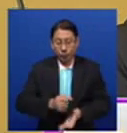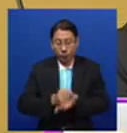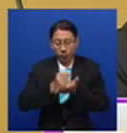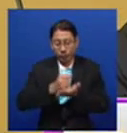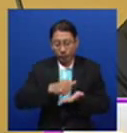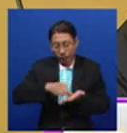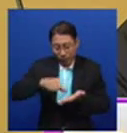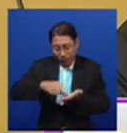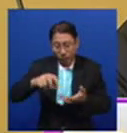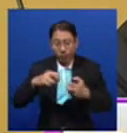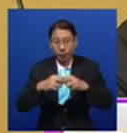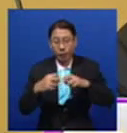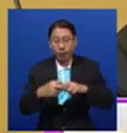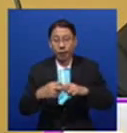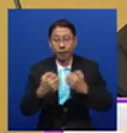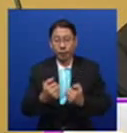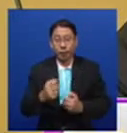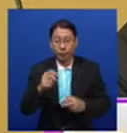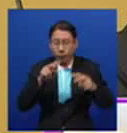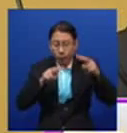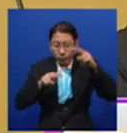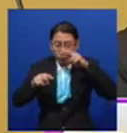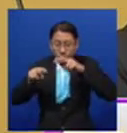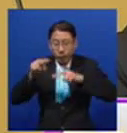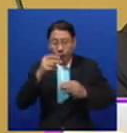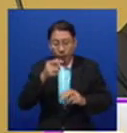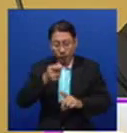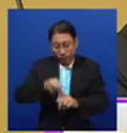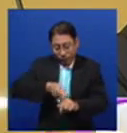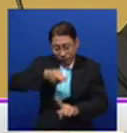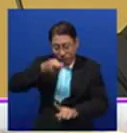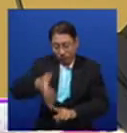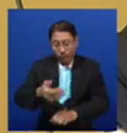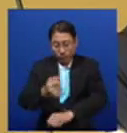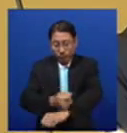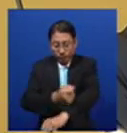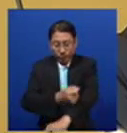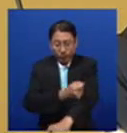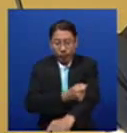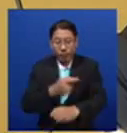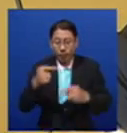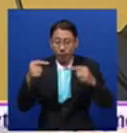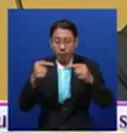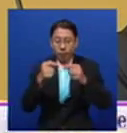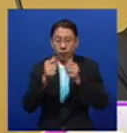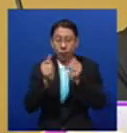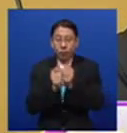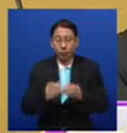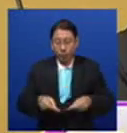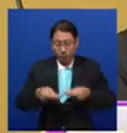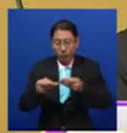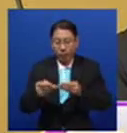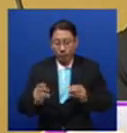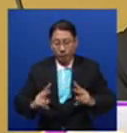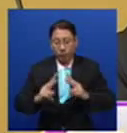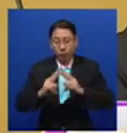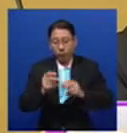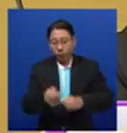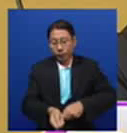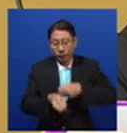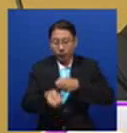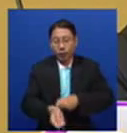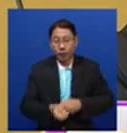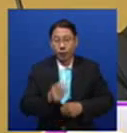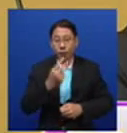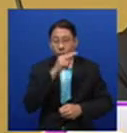แก้ไขปัญหาโดยสำรวจเรื่องของการจ้างงานให้มีความเหมาะสมนอกจากนี้มอบหมายให้กระทรวงเกษตรและสหกรณ์ดูแลการ